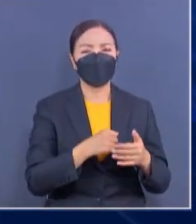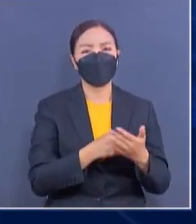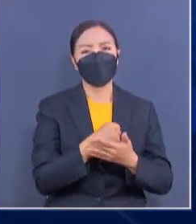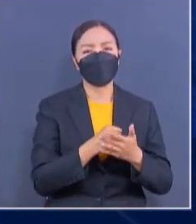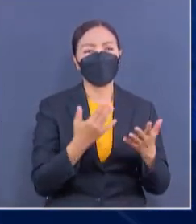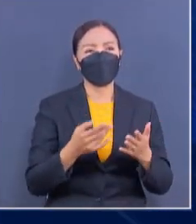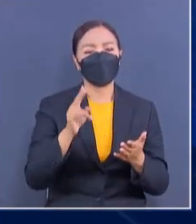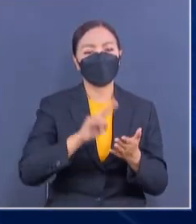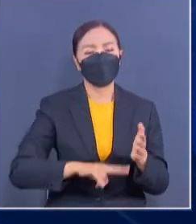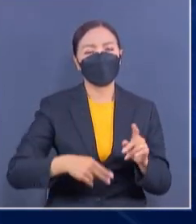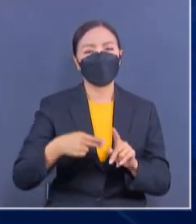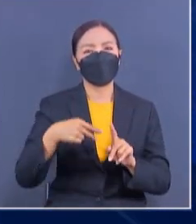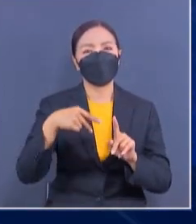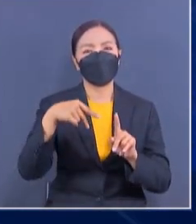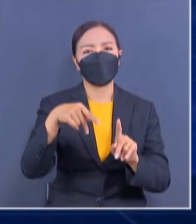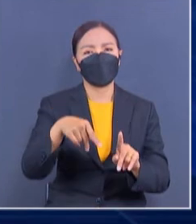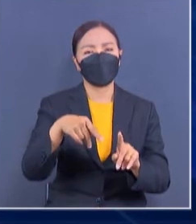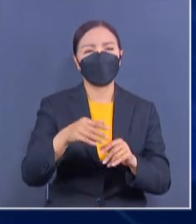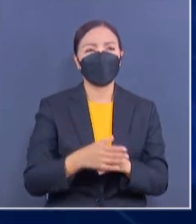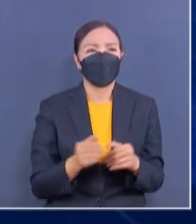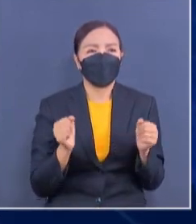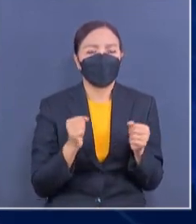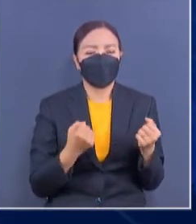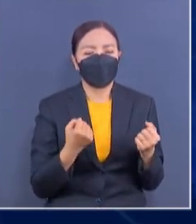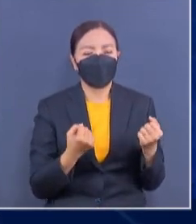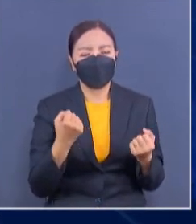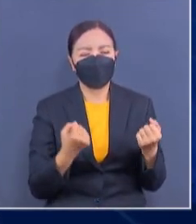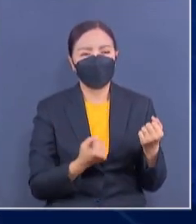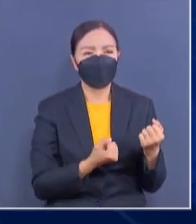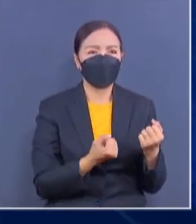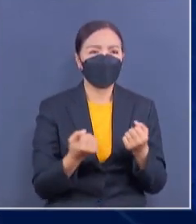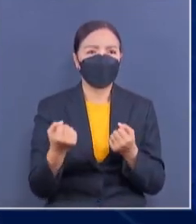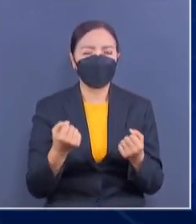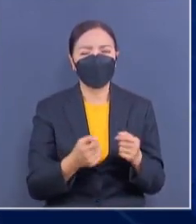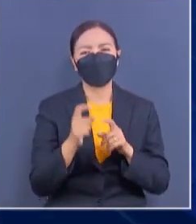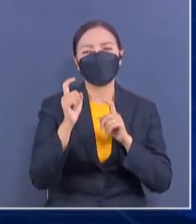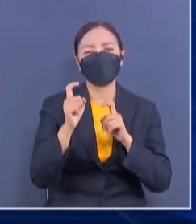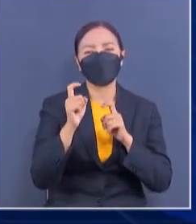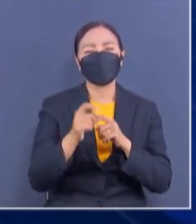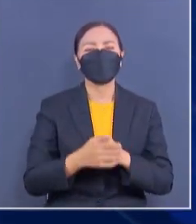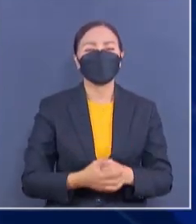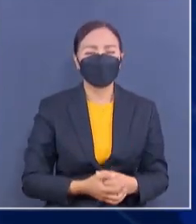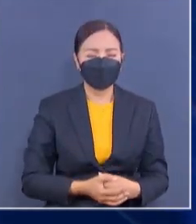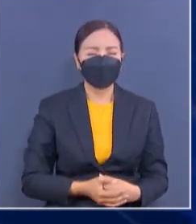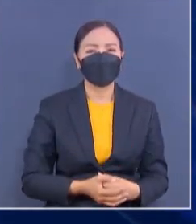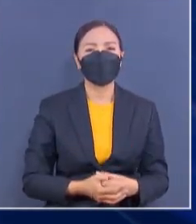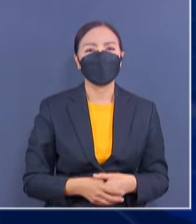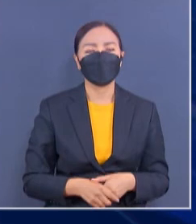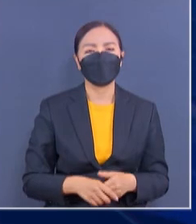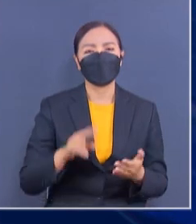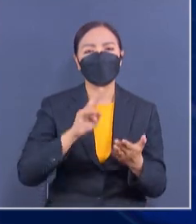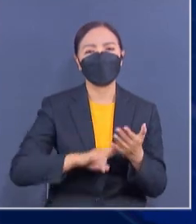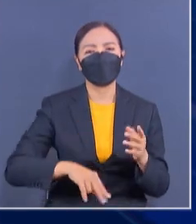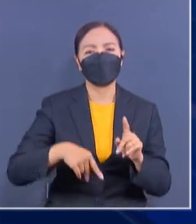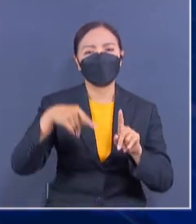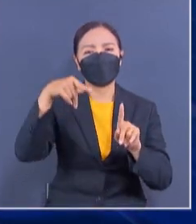ไป 1,000 บาทฐานขับรถโดยประมาทหน้าหวาดเสียวอันอาจให้เกิดอันอาจก่อให้เกิดอันตรายแก่บุคคลหรือทรัพย์สินได้นะ